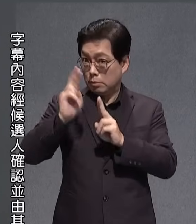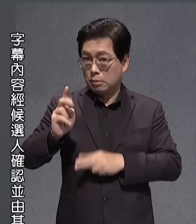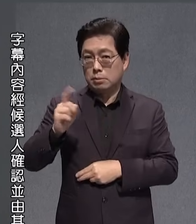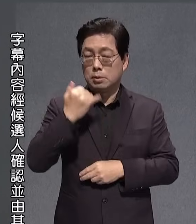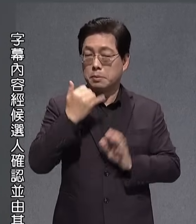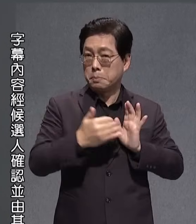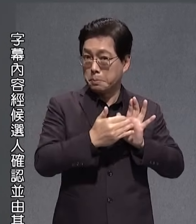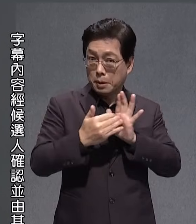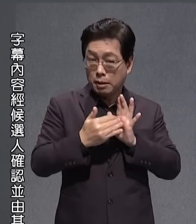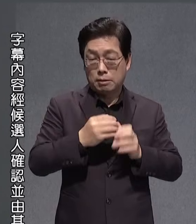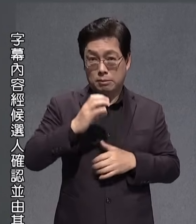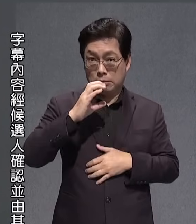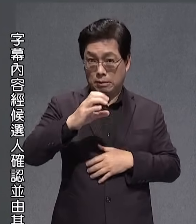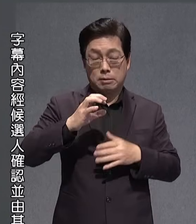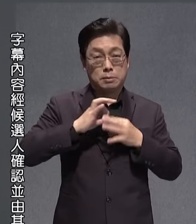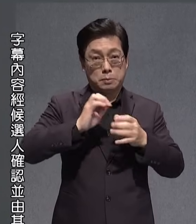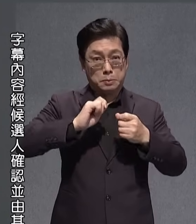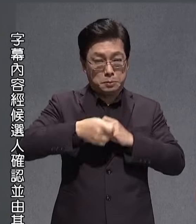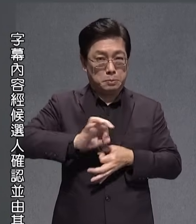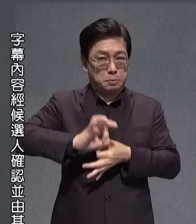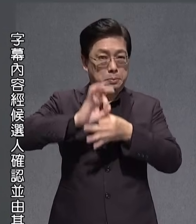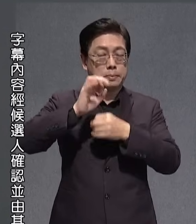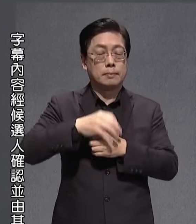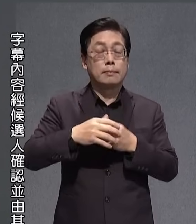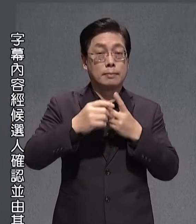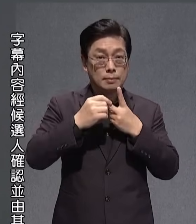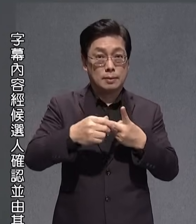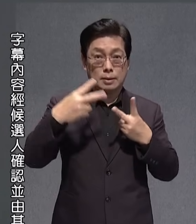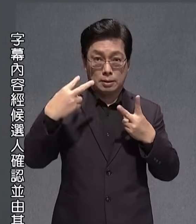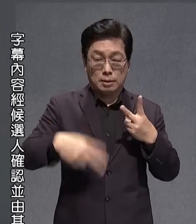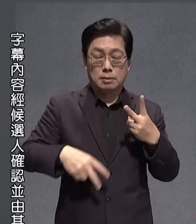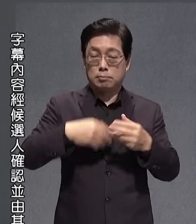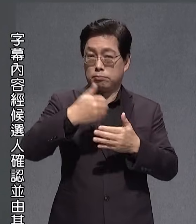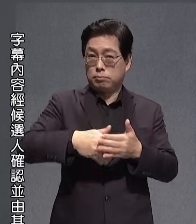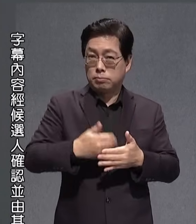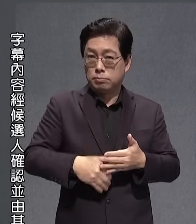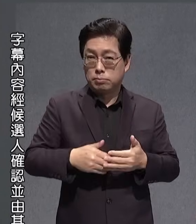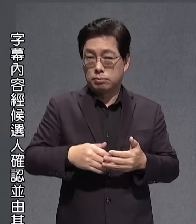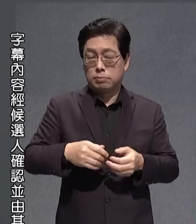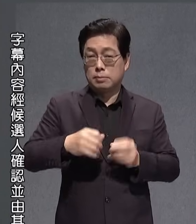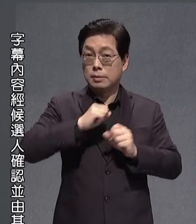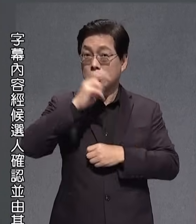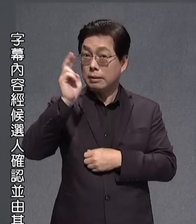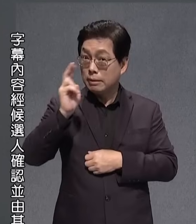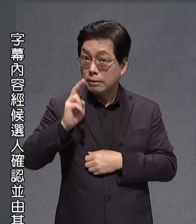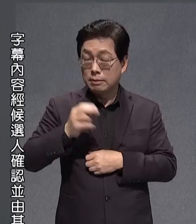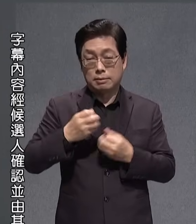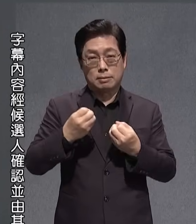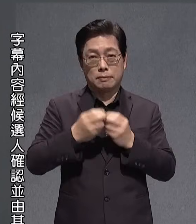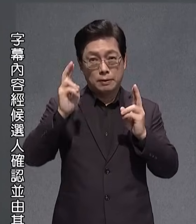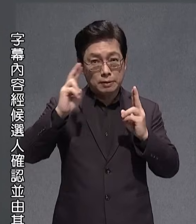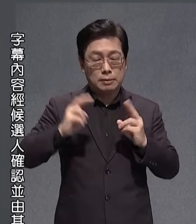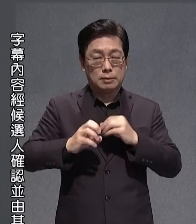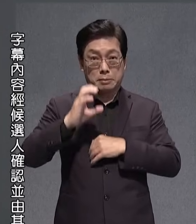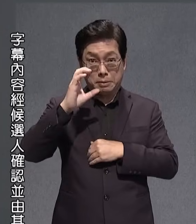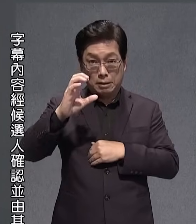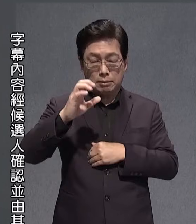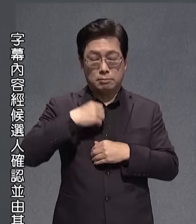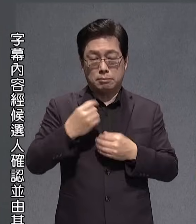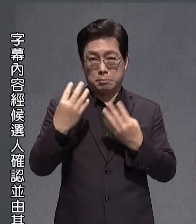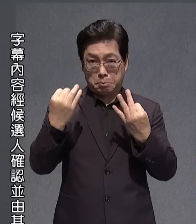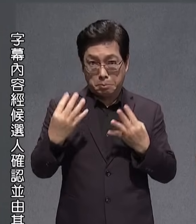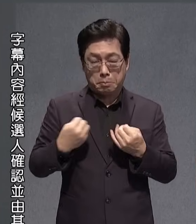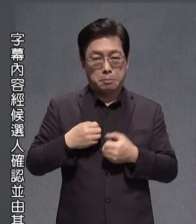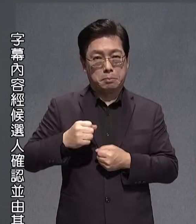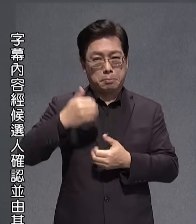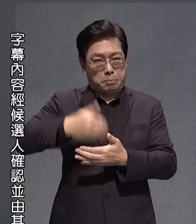避免碳关税的问题，同时也应该要减少台电发电的碳系数，